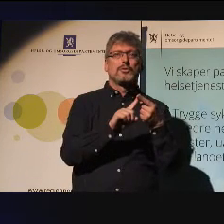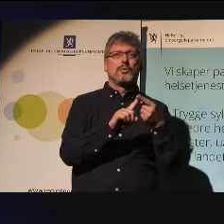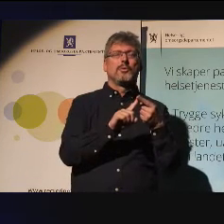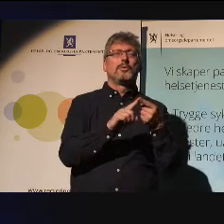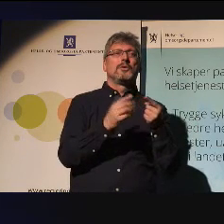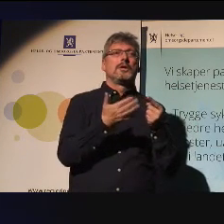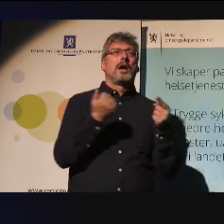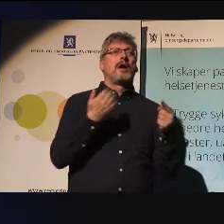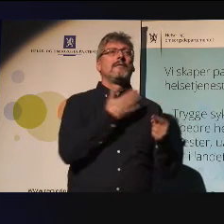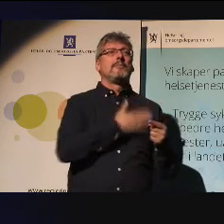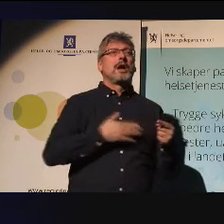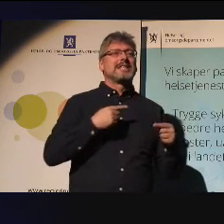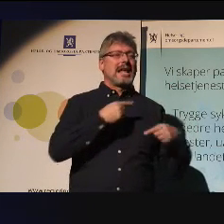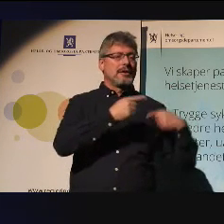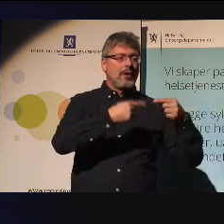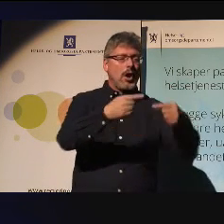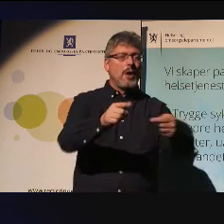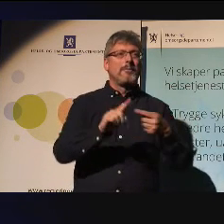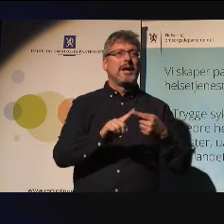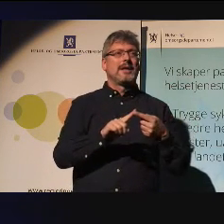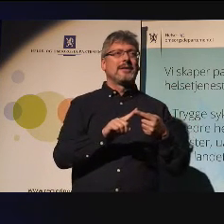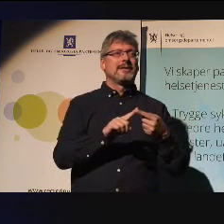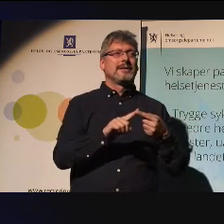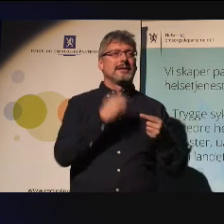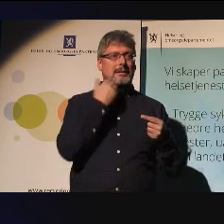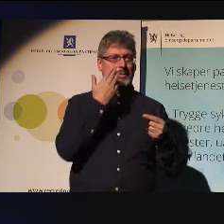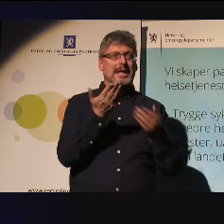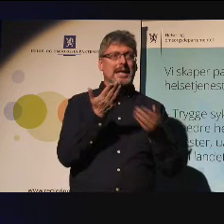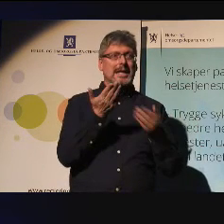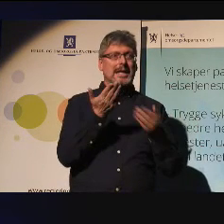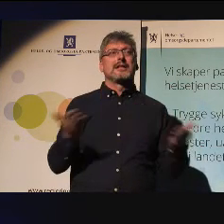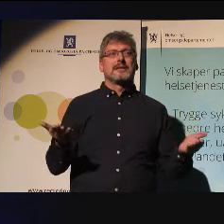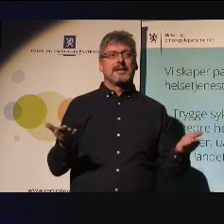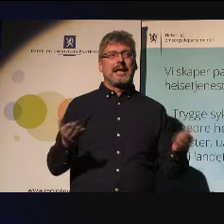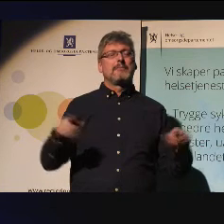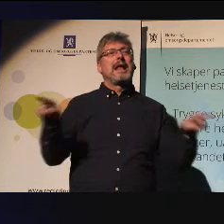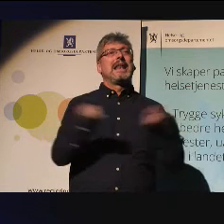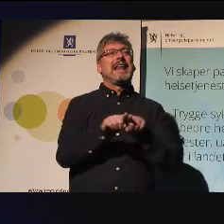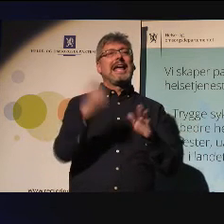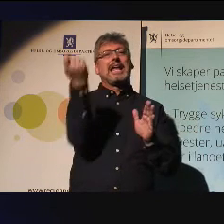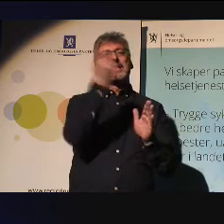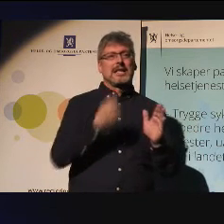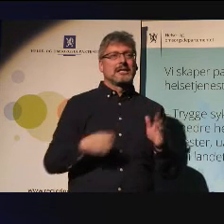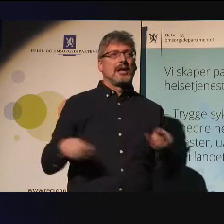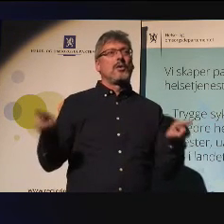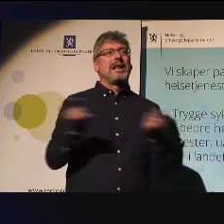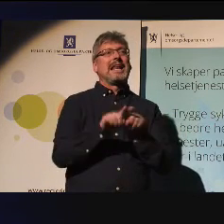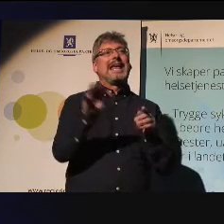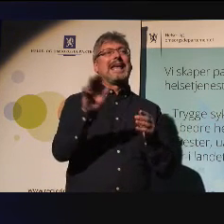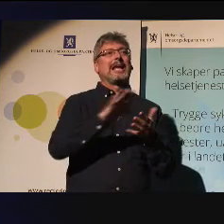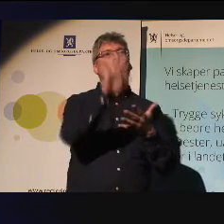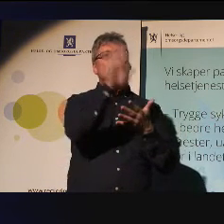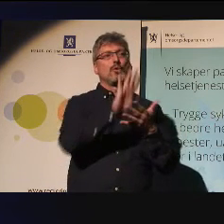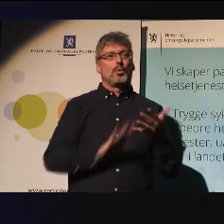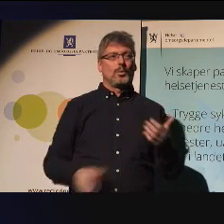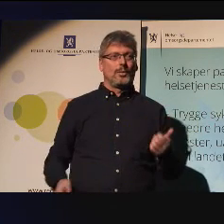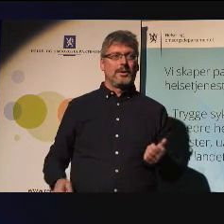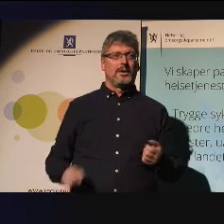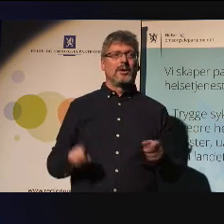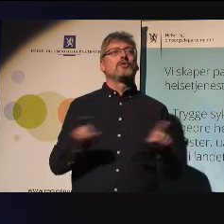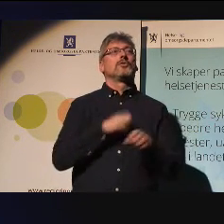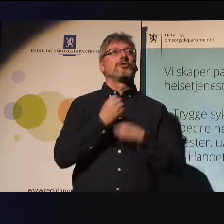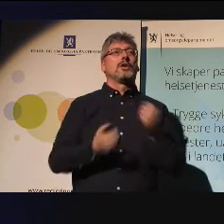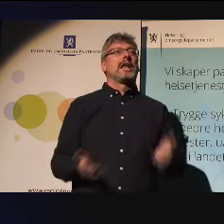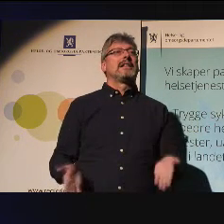av pasientforløpene blir presentert med lik design og lik struktur. Sånn blir det enkelt